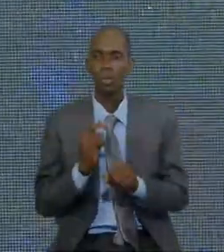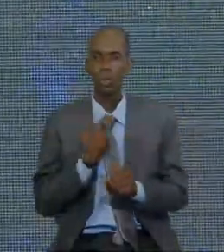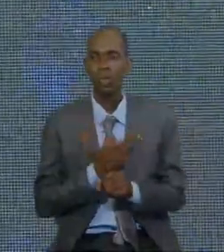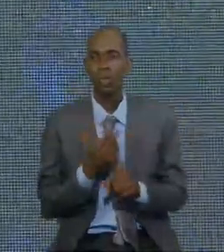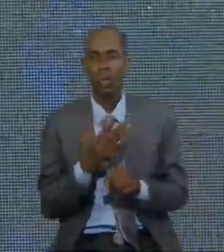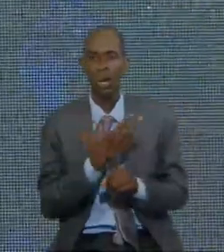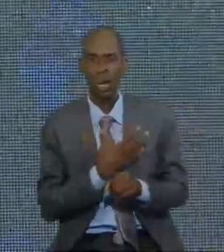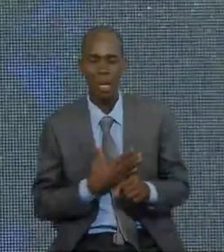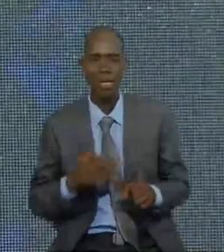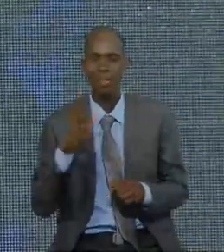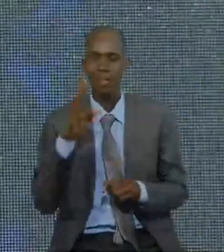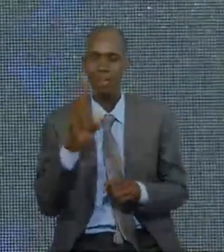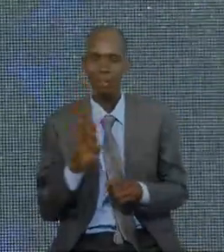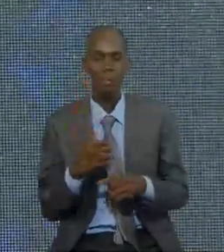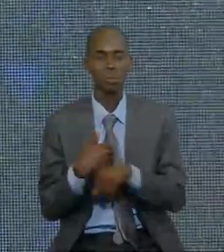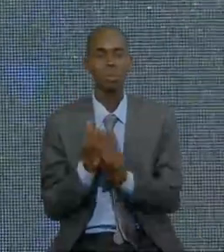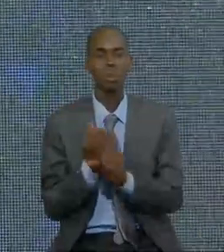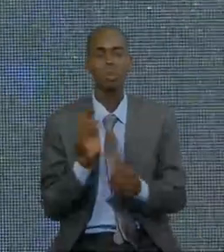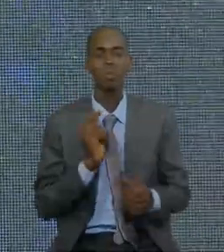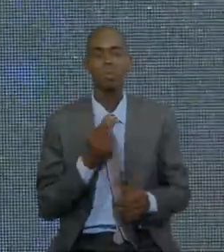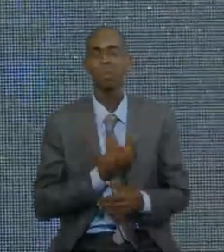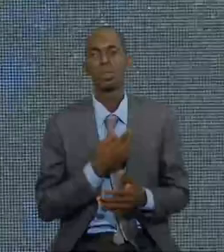il veut nous créer nos recréer